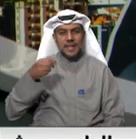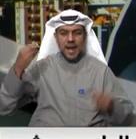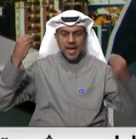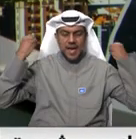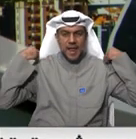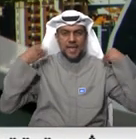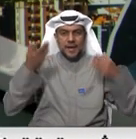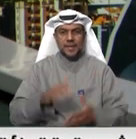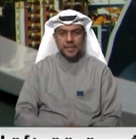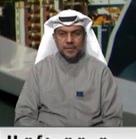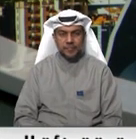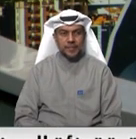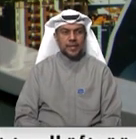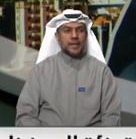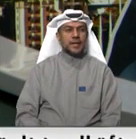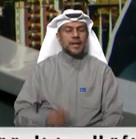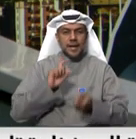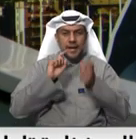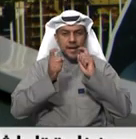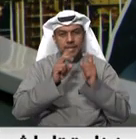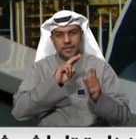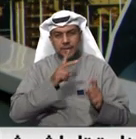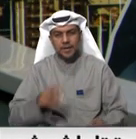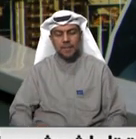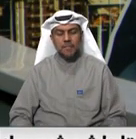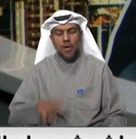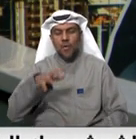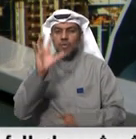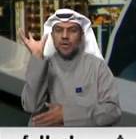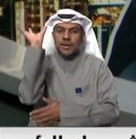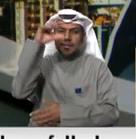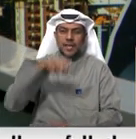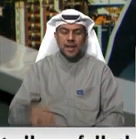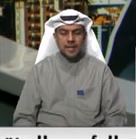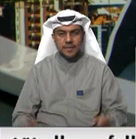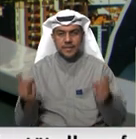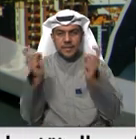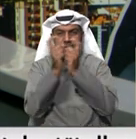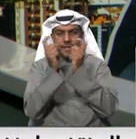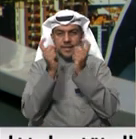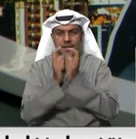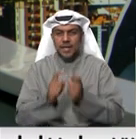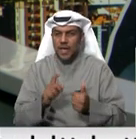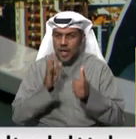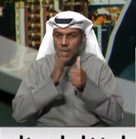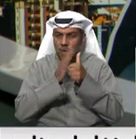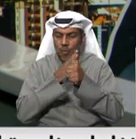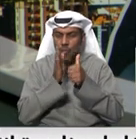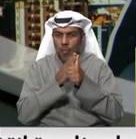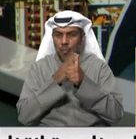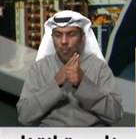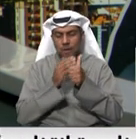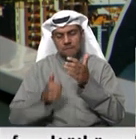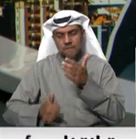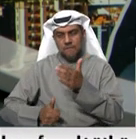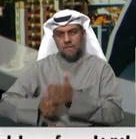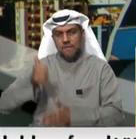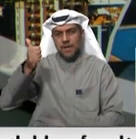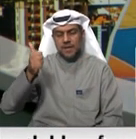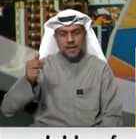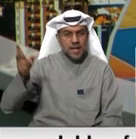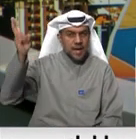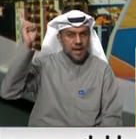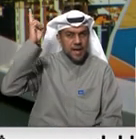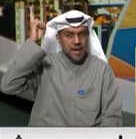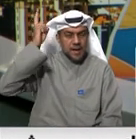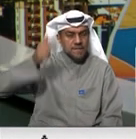اختتمت منافسات الدوري التمهيدي لدوري كره السله بمواجهتين حيث شهدت الاولى انتصار فريق الجرين على